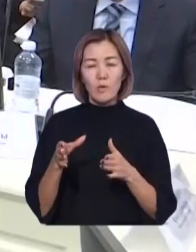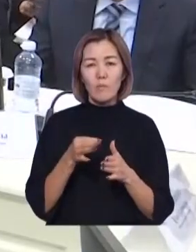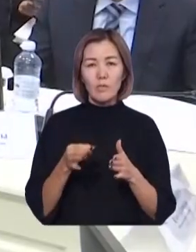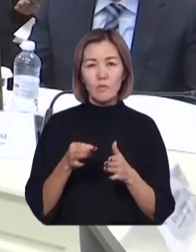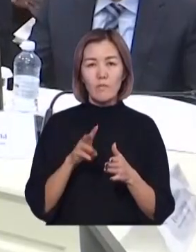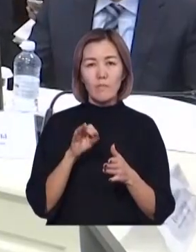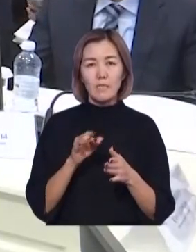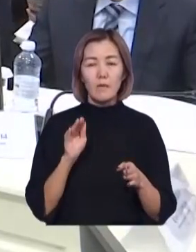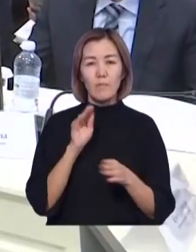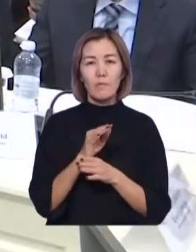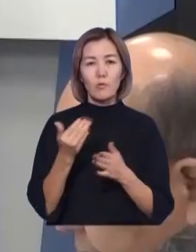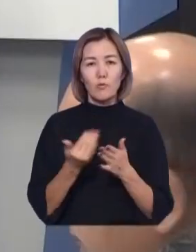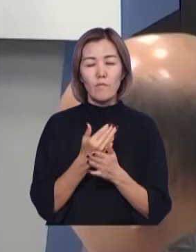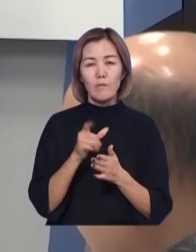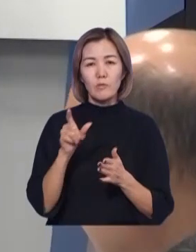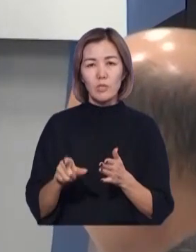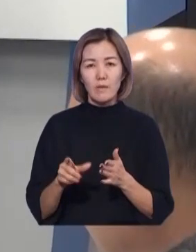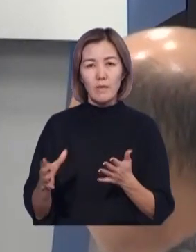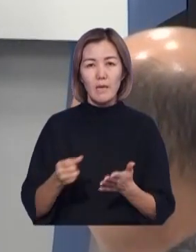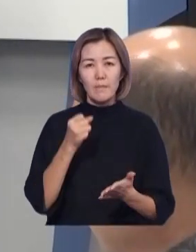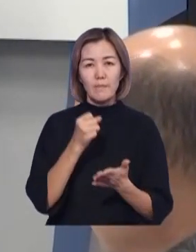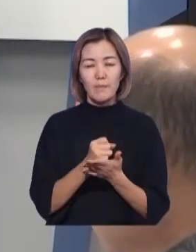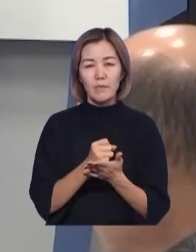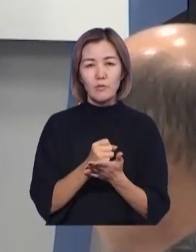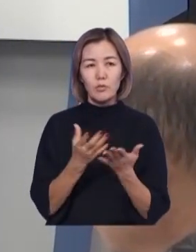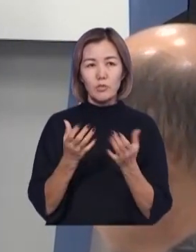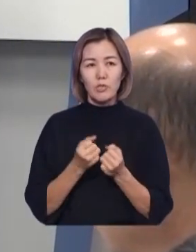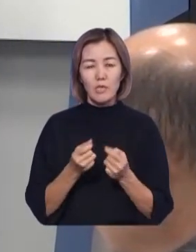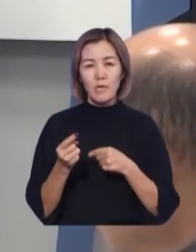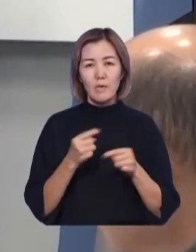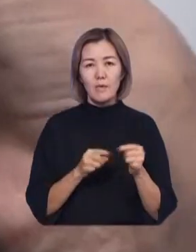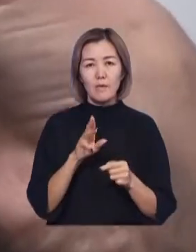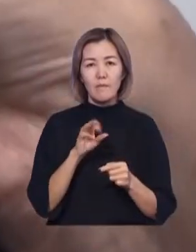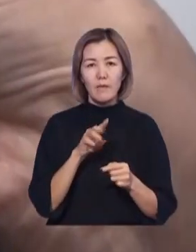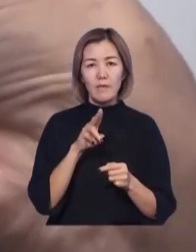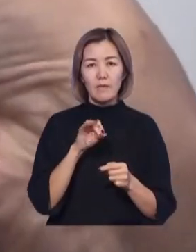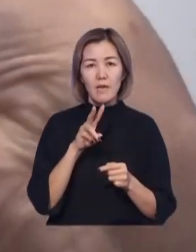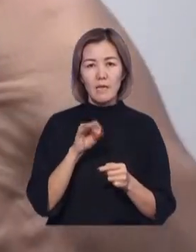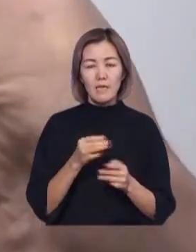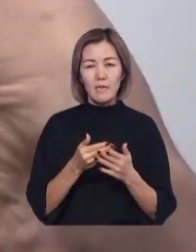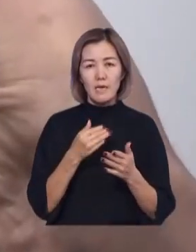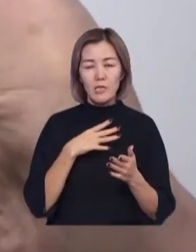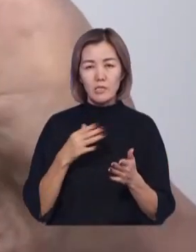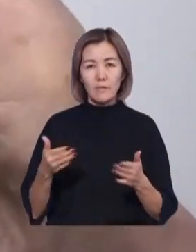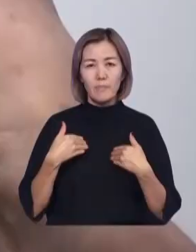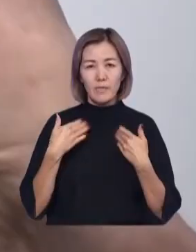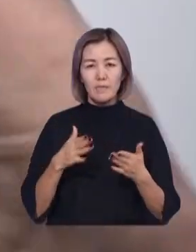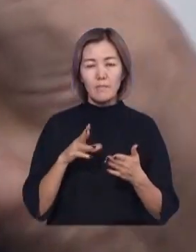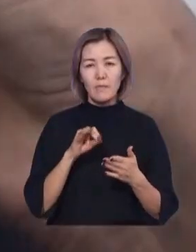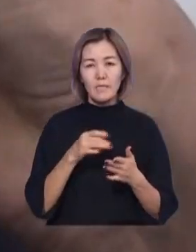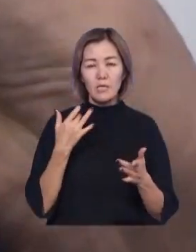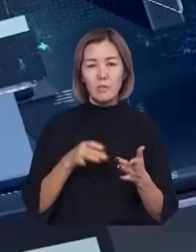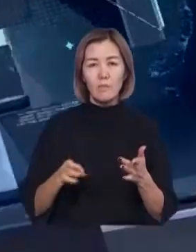маслихата пополнился новым членом вакантный мандат получил предприниматель Виталий Гринченко ранее он представлял маслихат